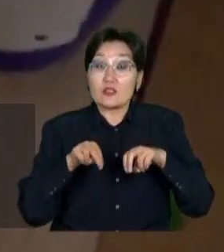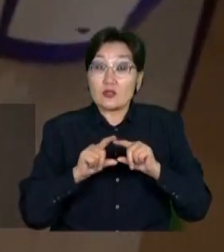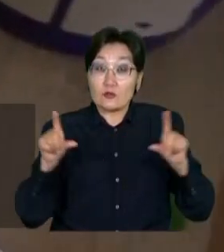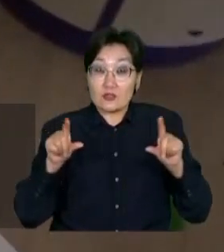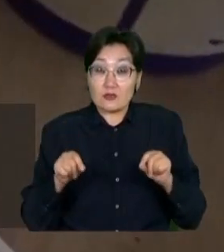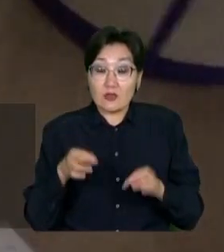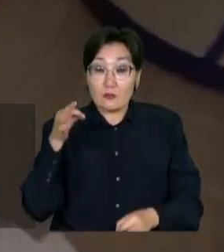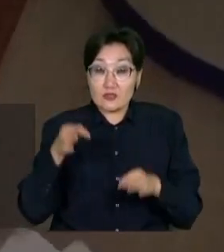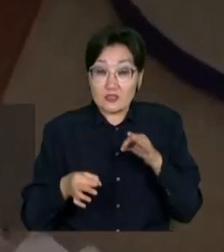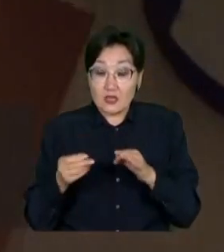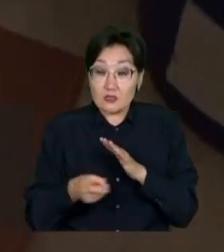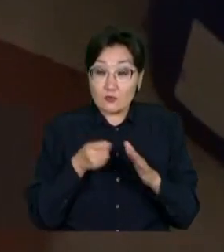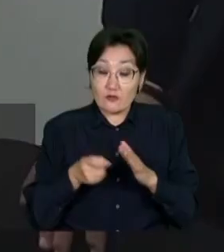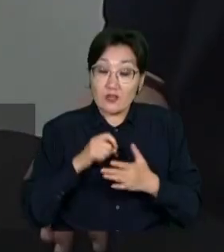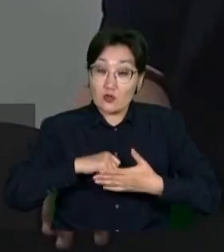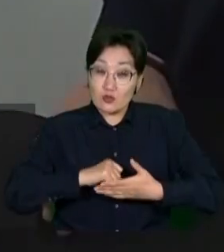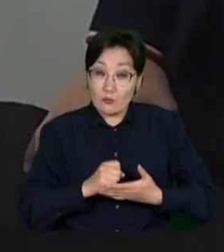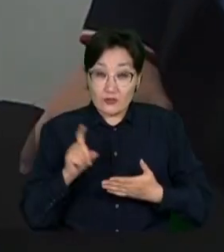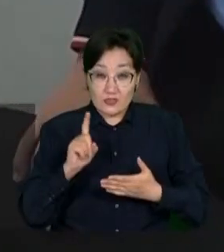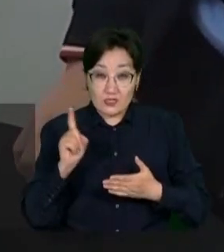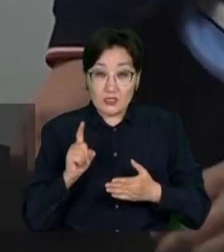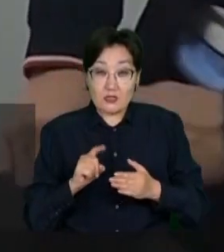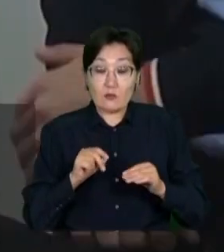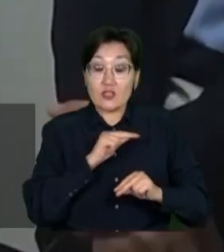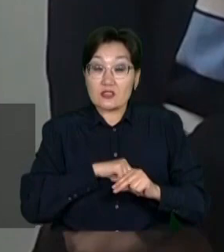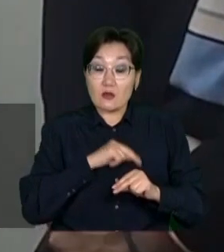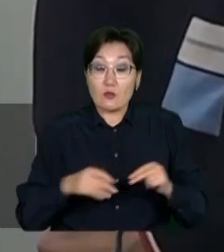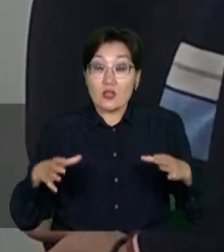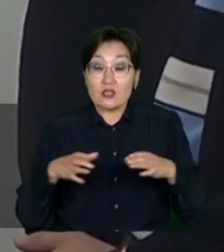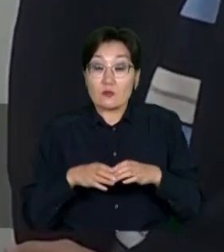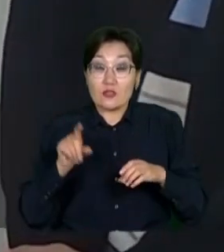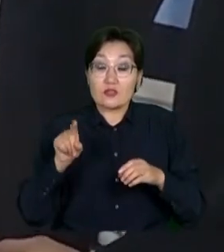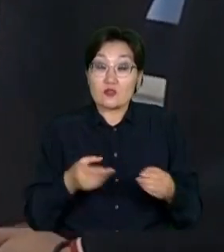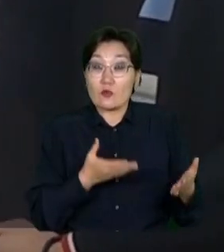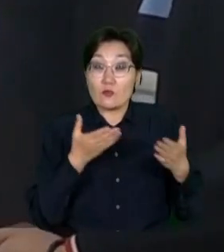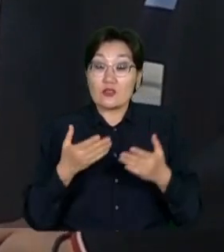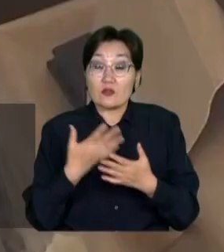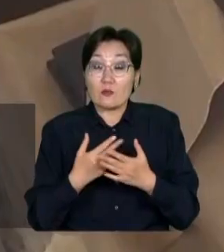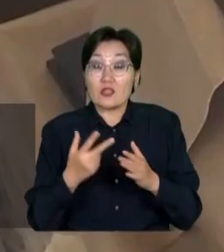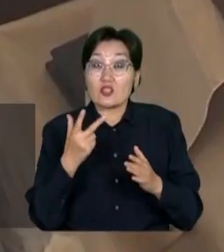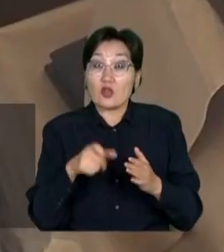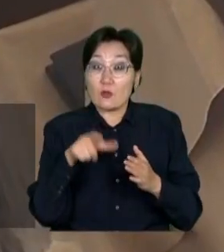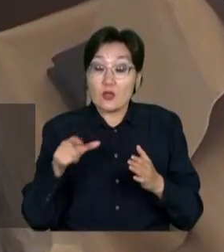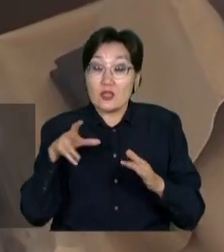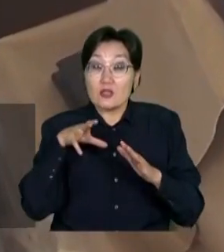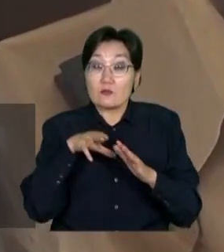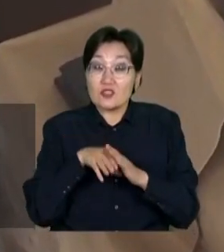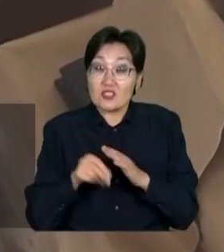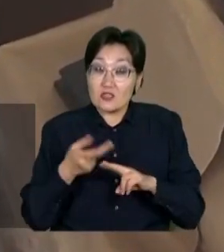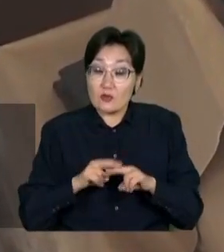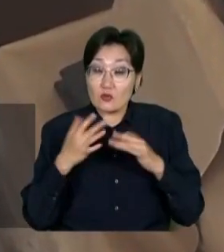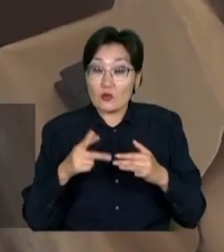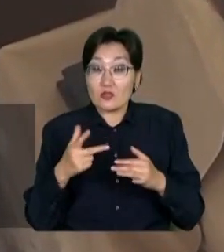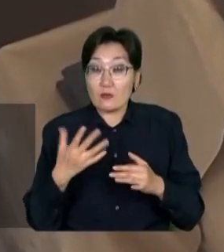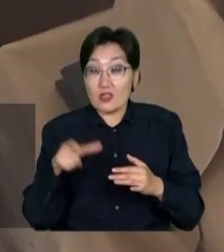время досудебного расследования установлено, что в деятельность кооператива привлекли порядка 300 вкладчиков, из которых только